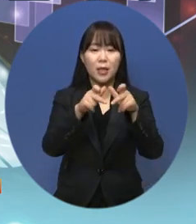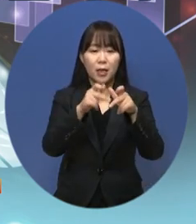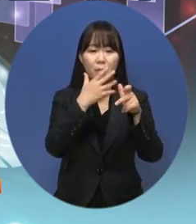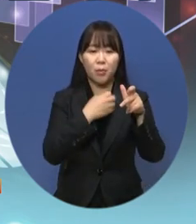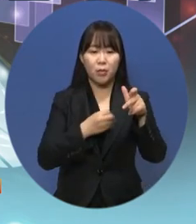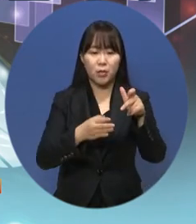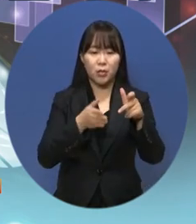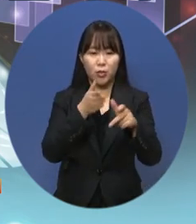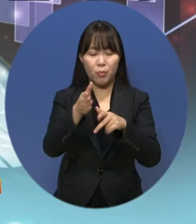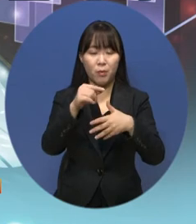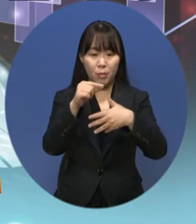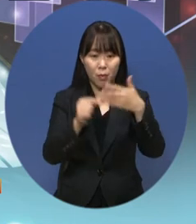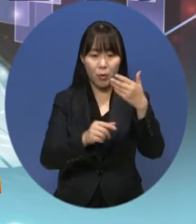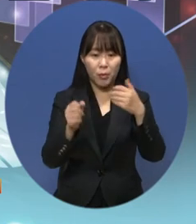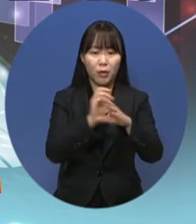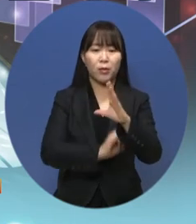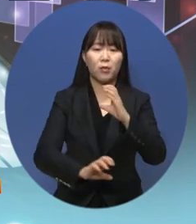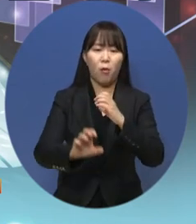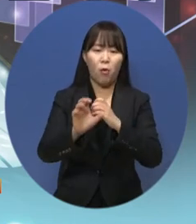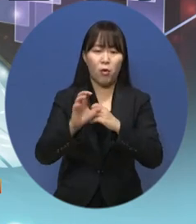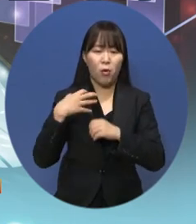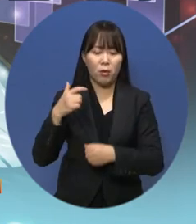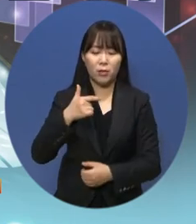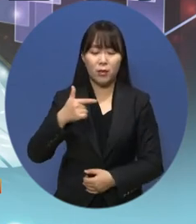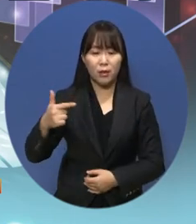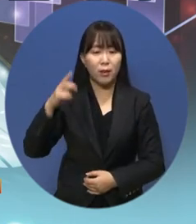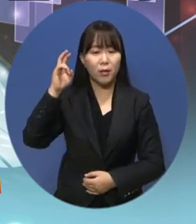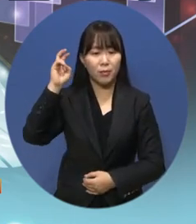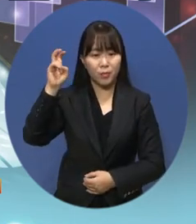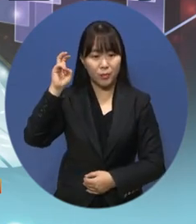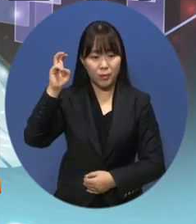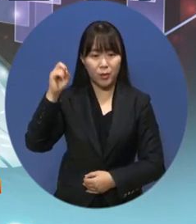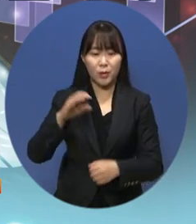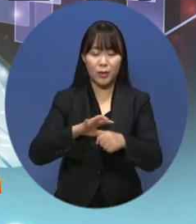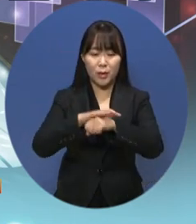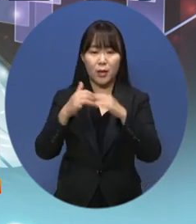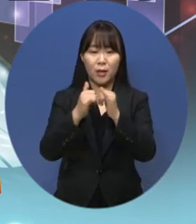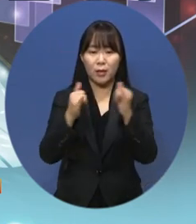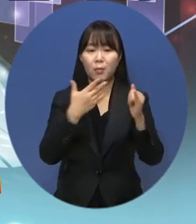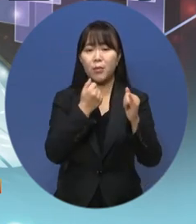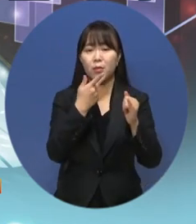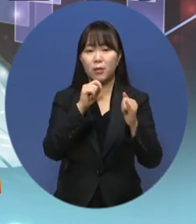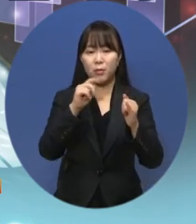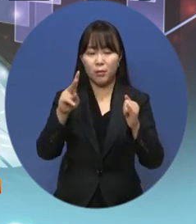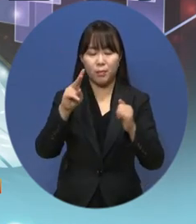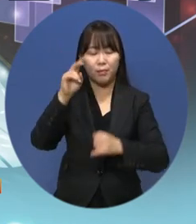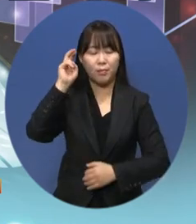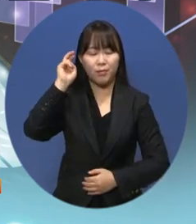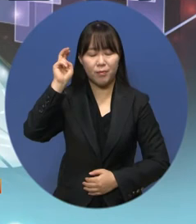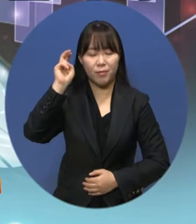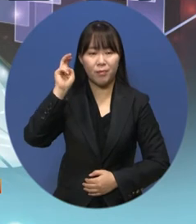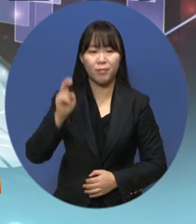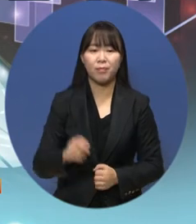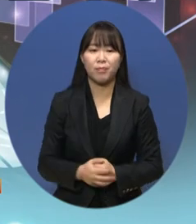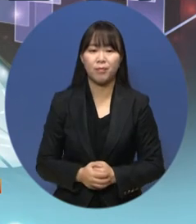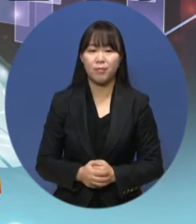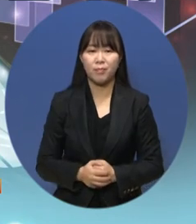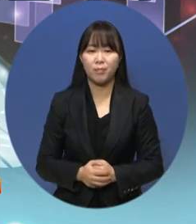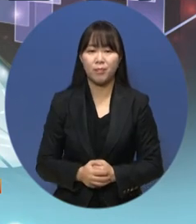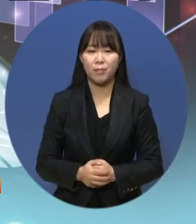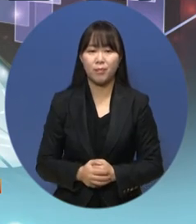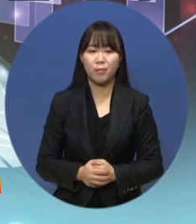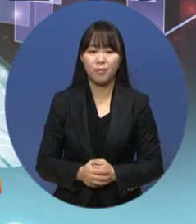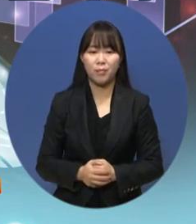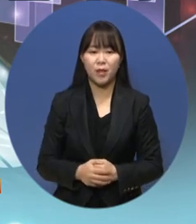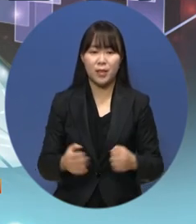전문 채널로서 더 큰 역할을 하게 될 것이며 세 개인 의 복지 tv 가 될 것입니다